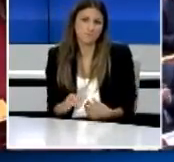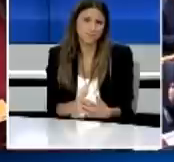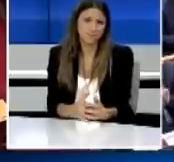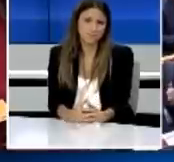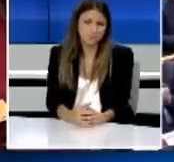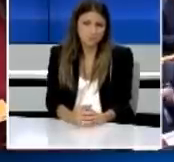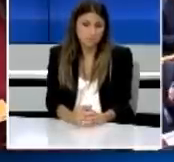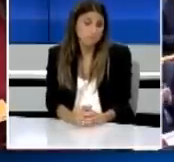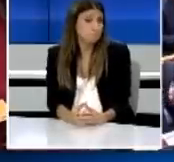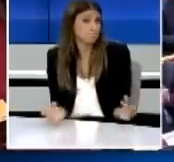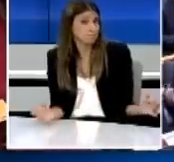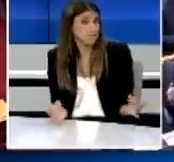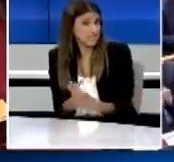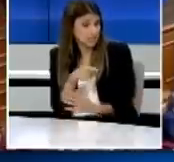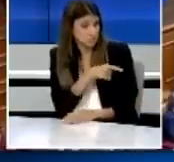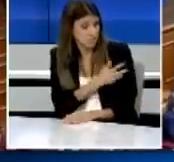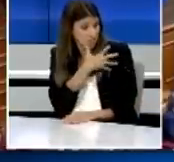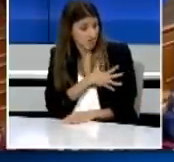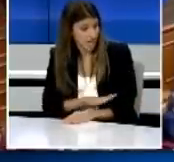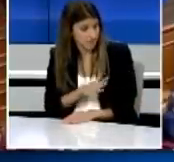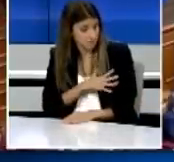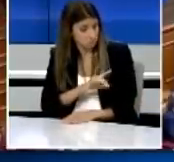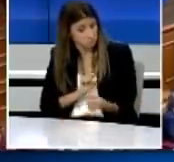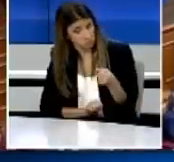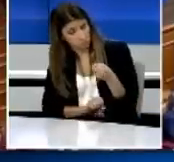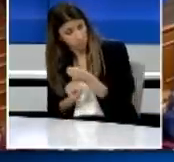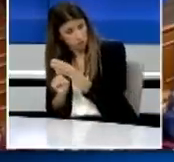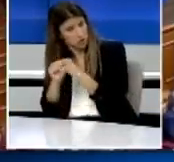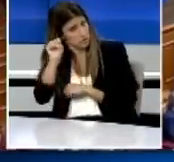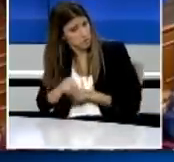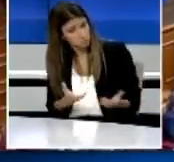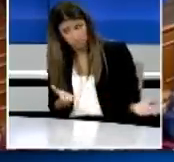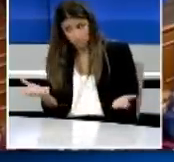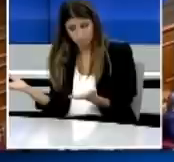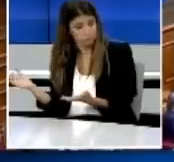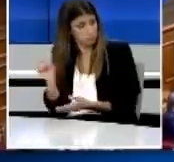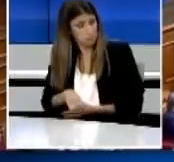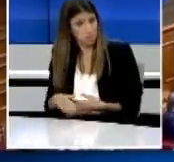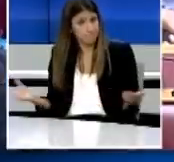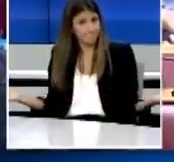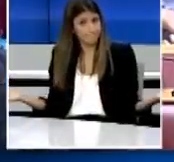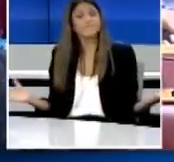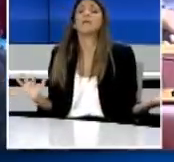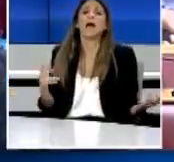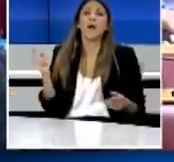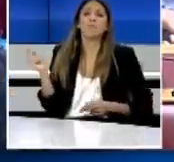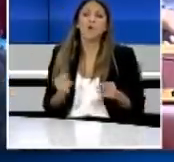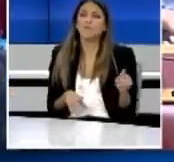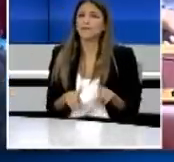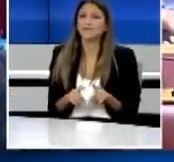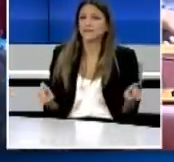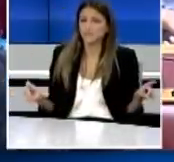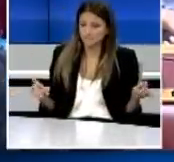Αν θέλετε, κυρία Κινηματά, να στηρίξετε την κυβέρνηση, βεβαίως ο δρόμος είναι ανοιχτός. Το μόνο πρόβλημα ενδεχομένως για σας να